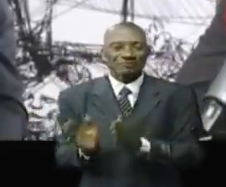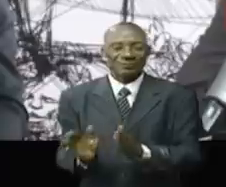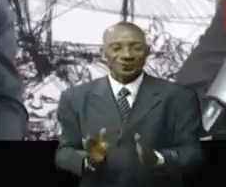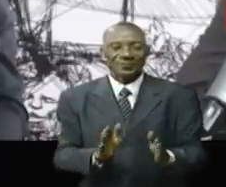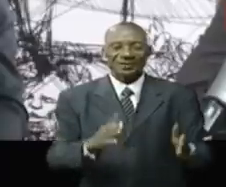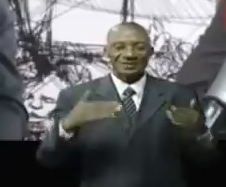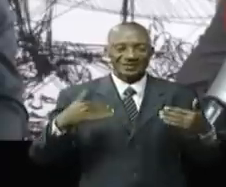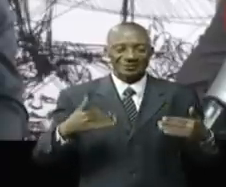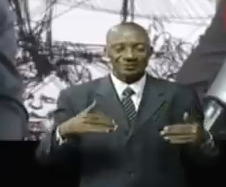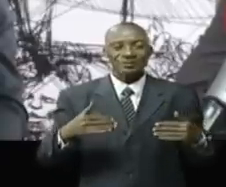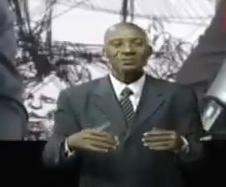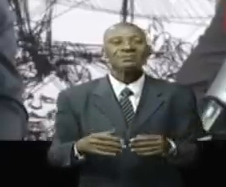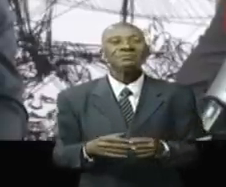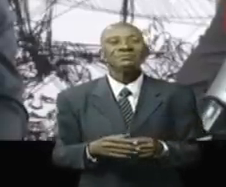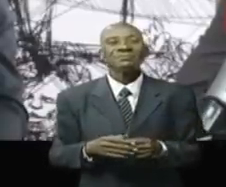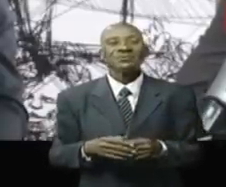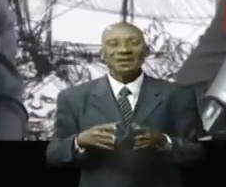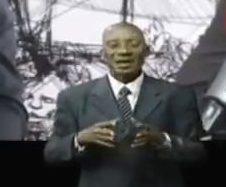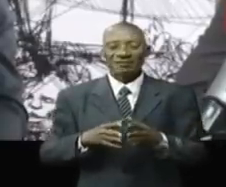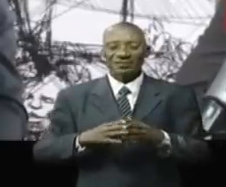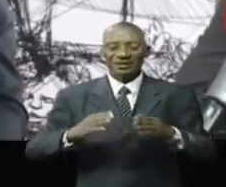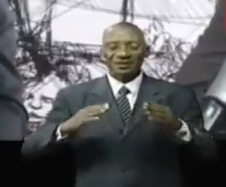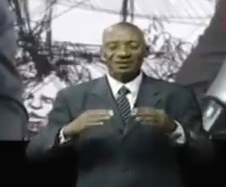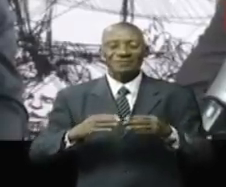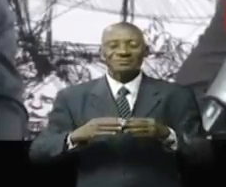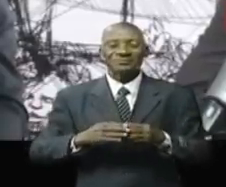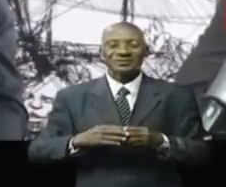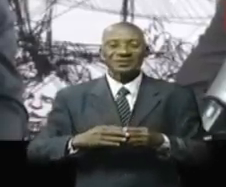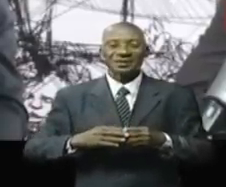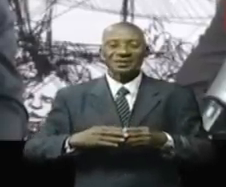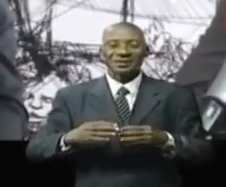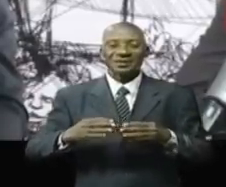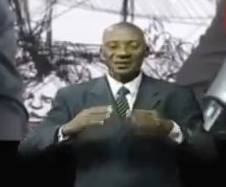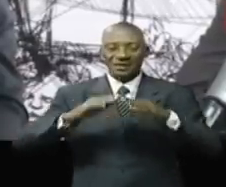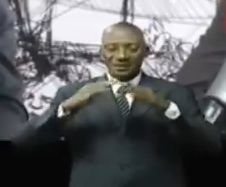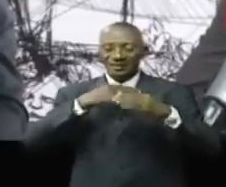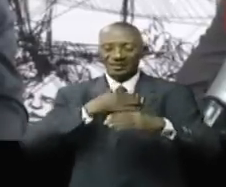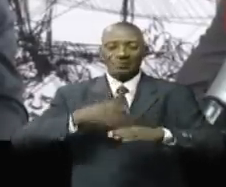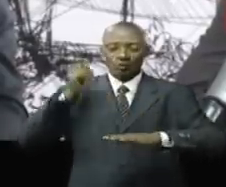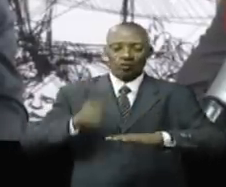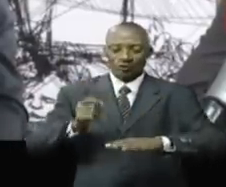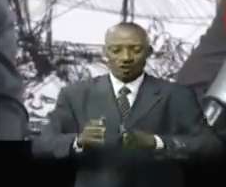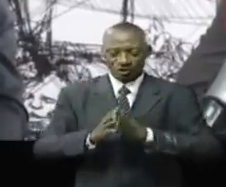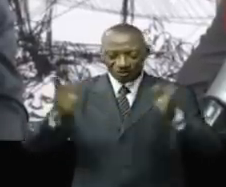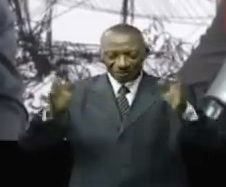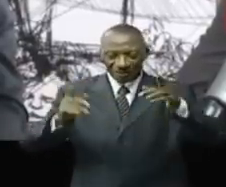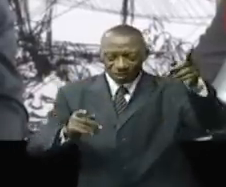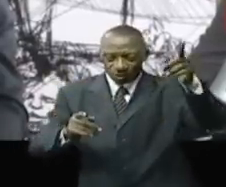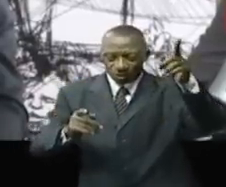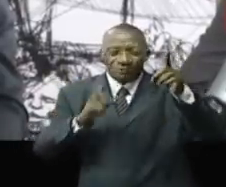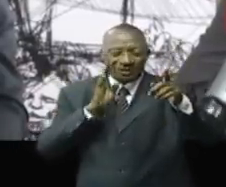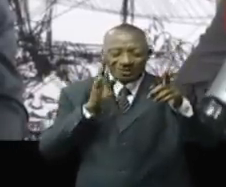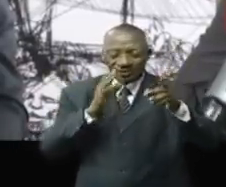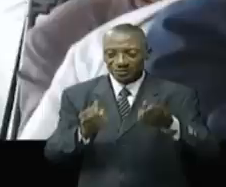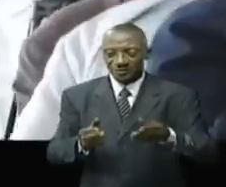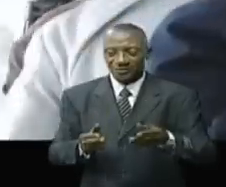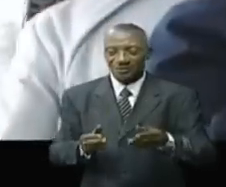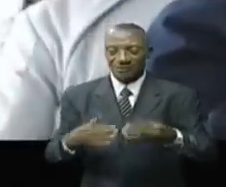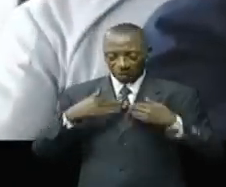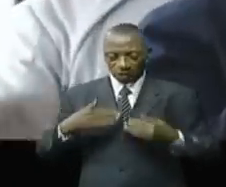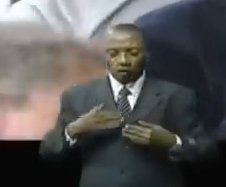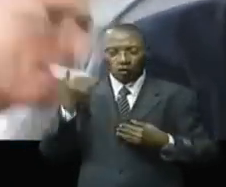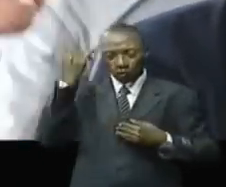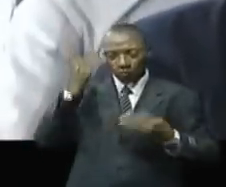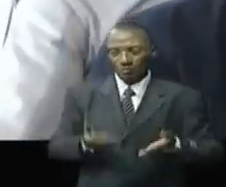de remise par le procureur fédéral de restes de Patrice Lumumba à sa famille. Et tout de suite après,